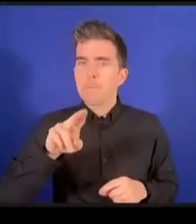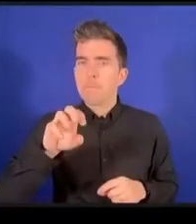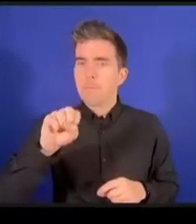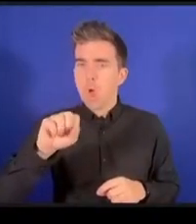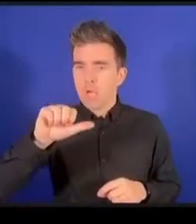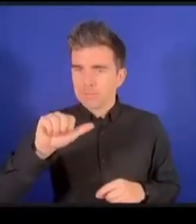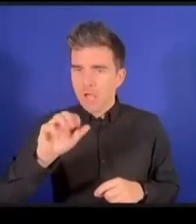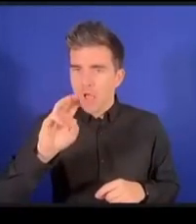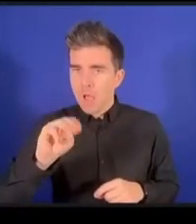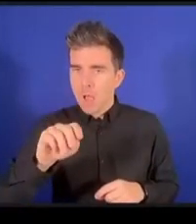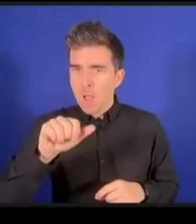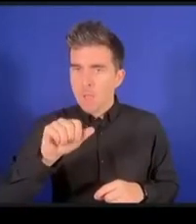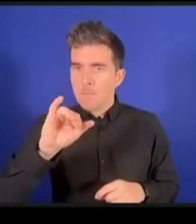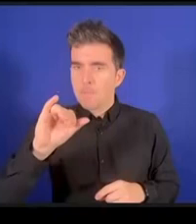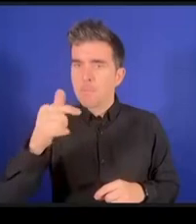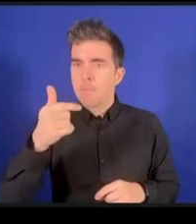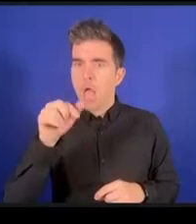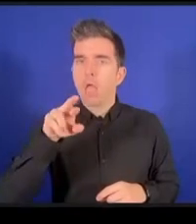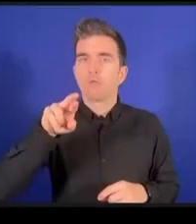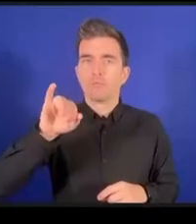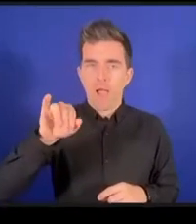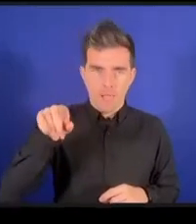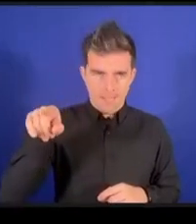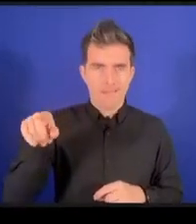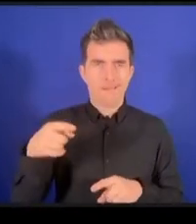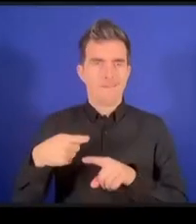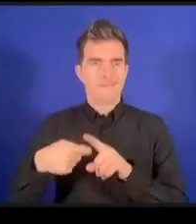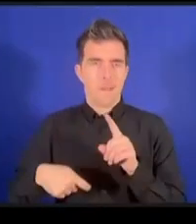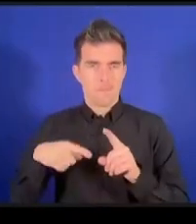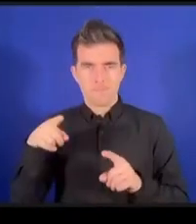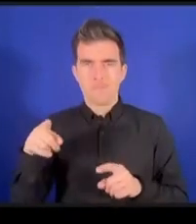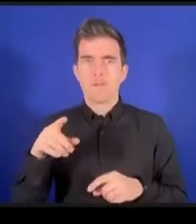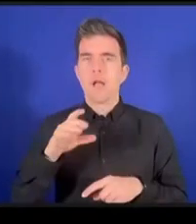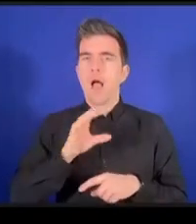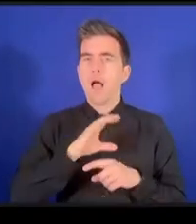следующее Какие существуют стратегии для того